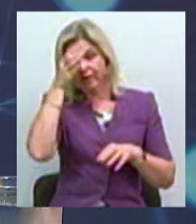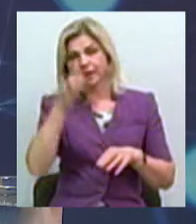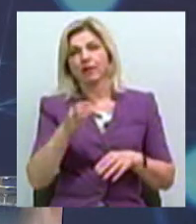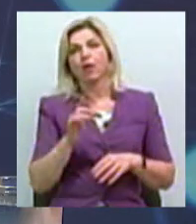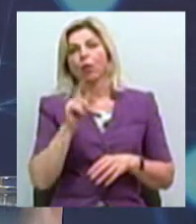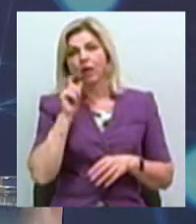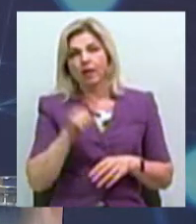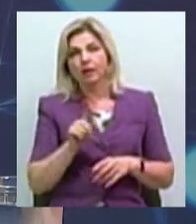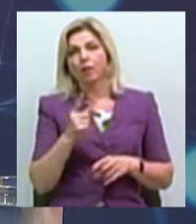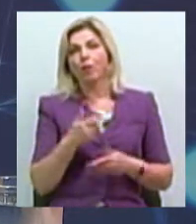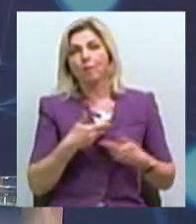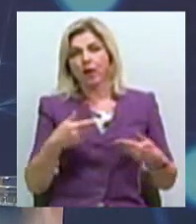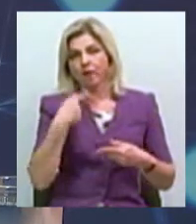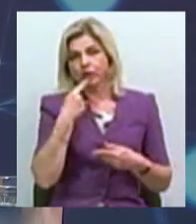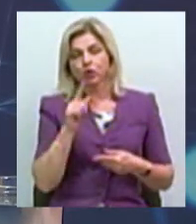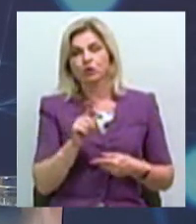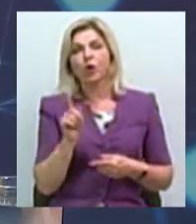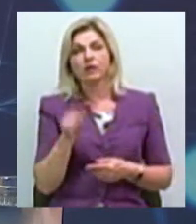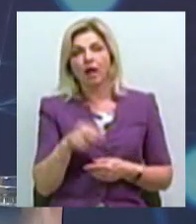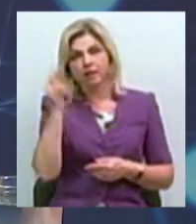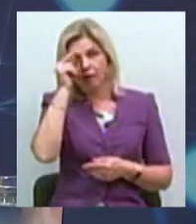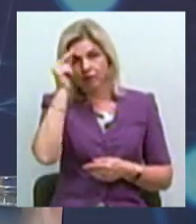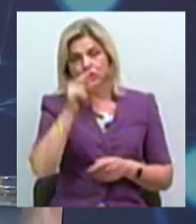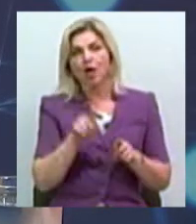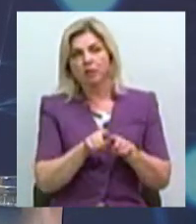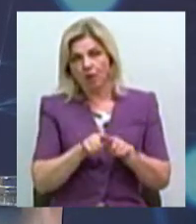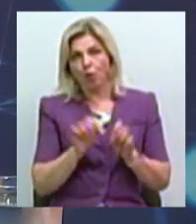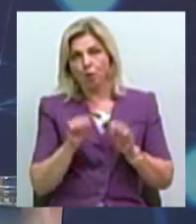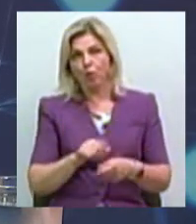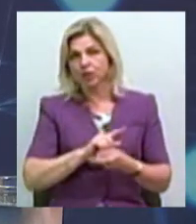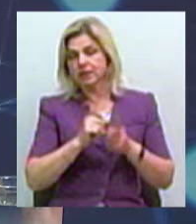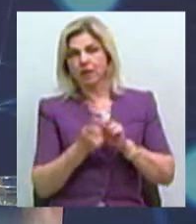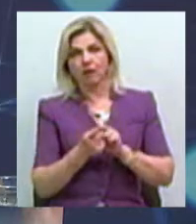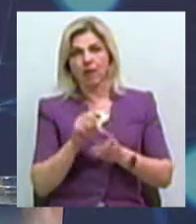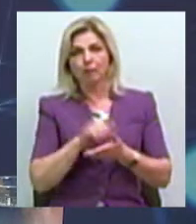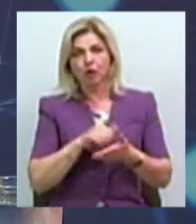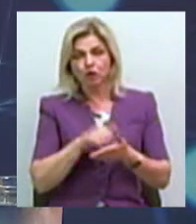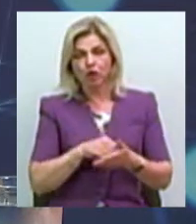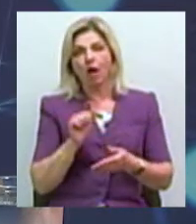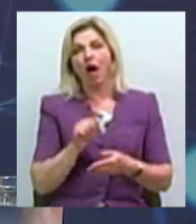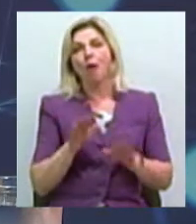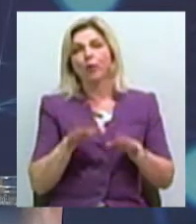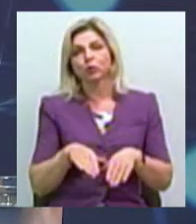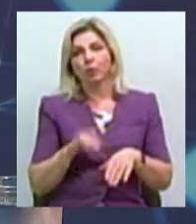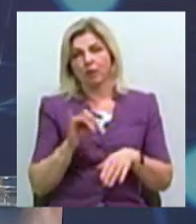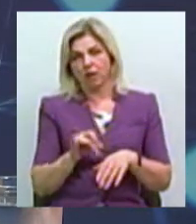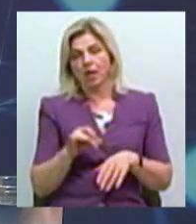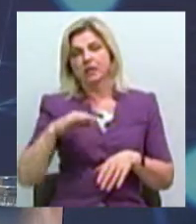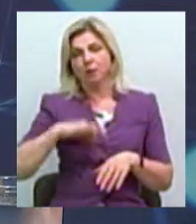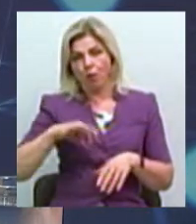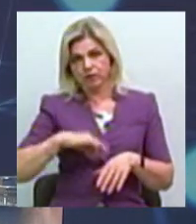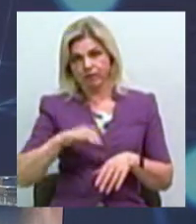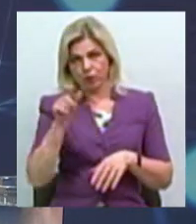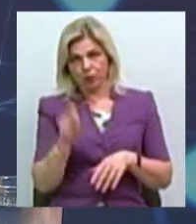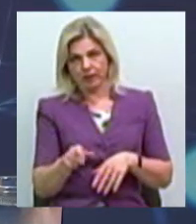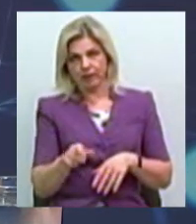України, тому що дійсно ми кажемо про те, що навіть навчання воно так само може стати причиною, да, а потім і впровадження все ж таки експлуатації з